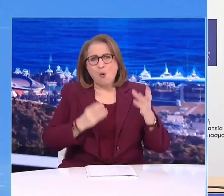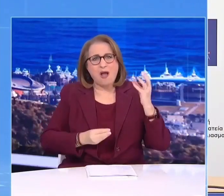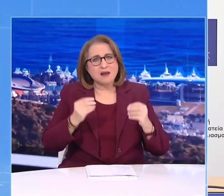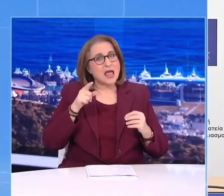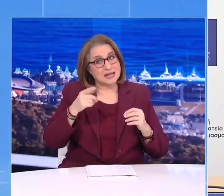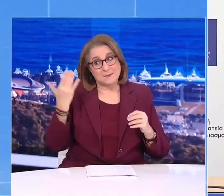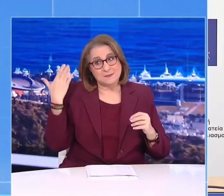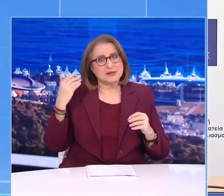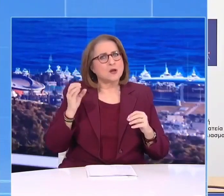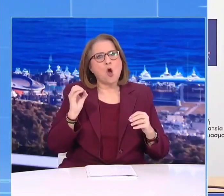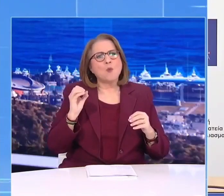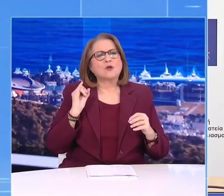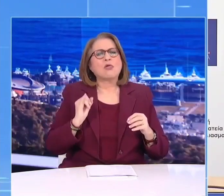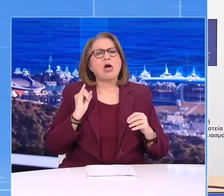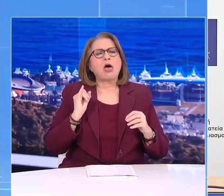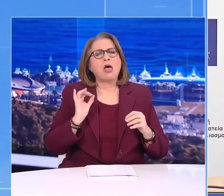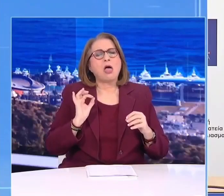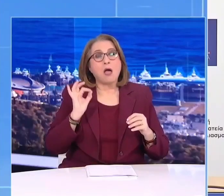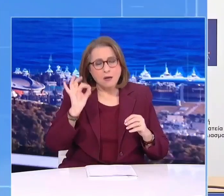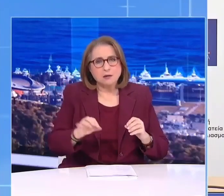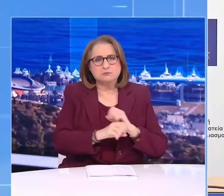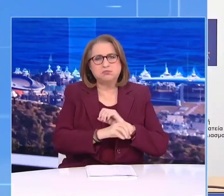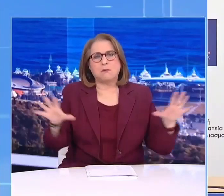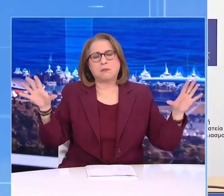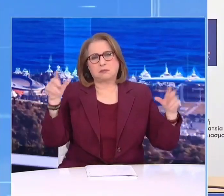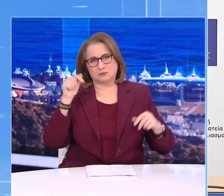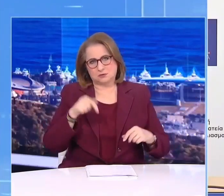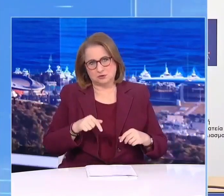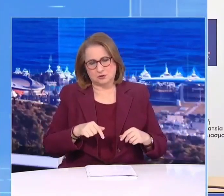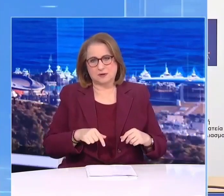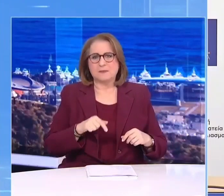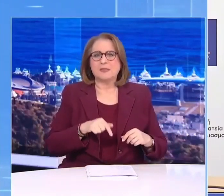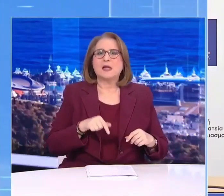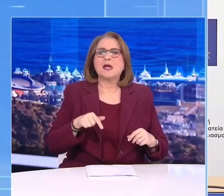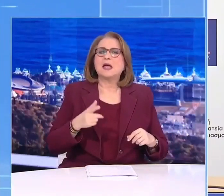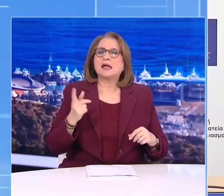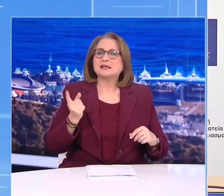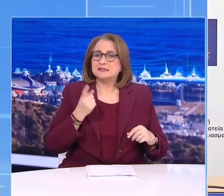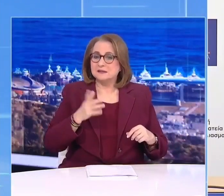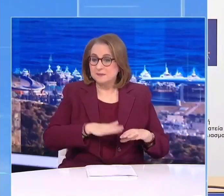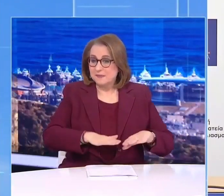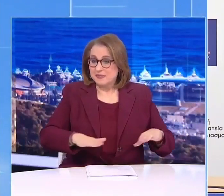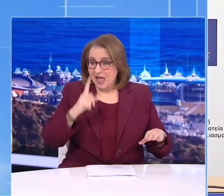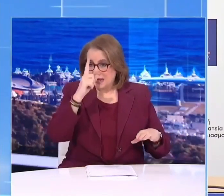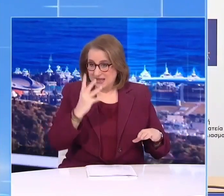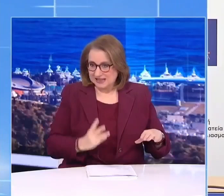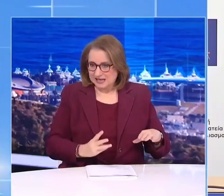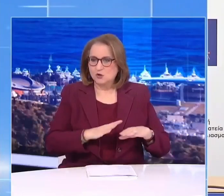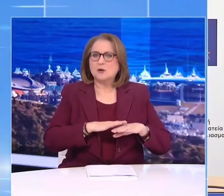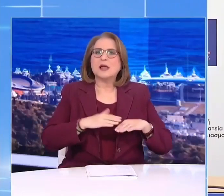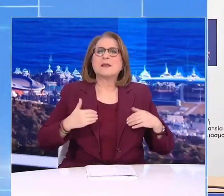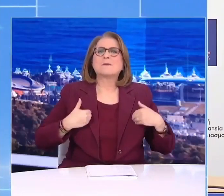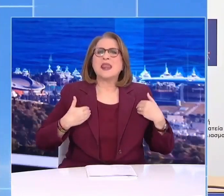τα 34 έτη, με το 1/3 των κρουσμάτων σταθερά να αφορά σε παιδιά ηλικίας μικρότερων των 17